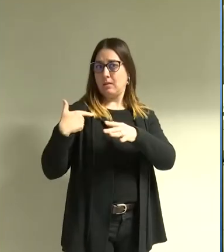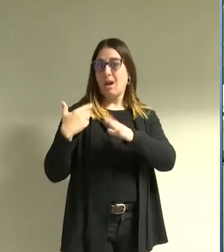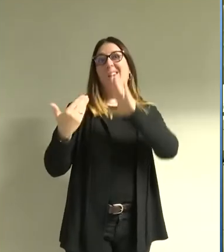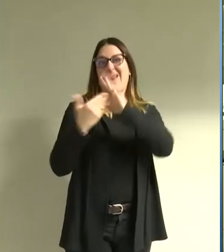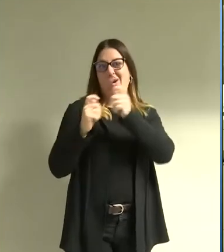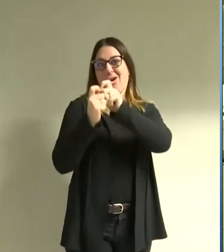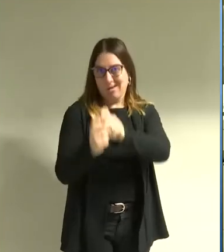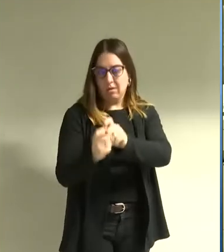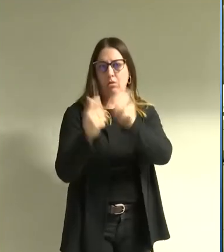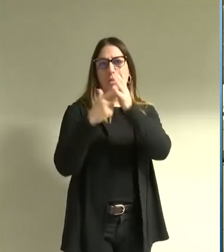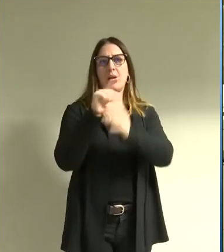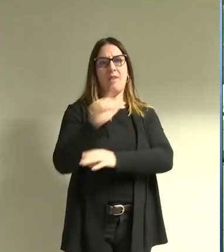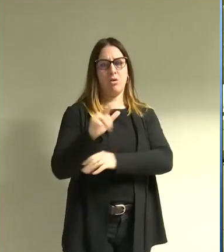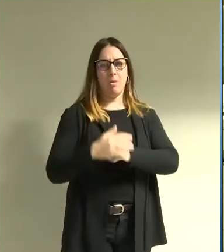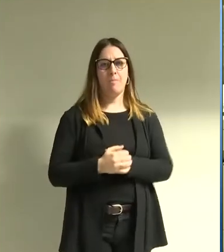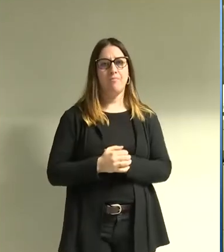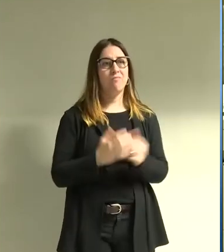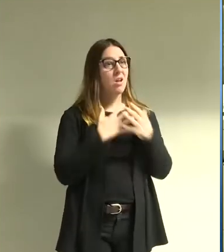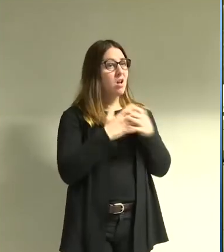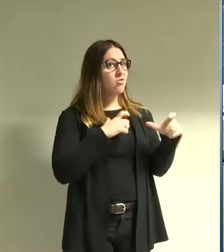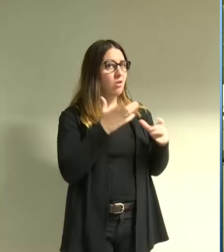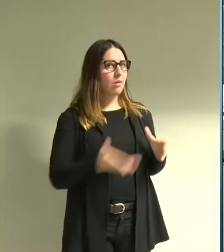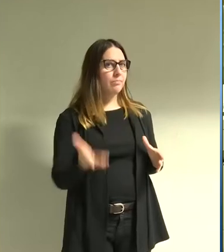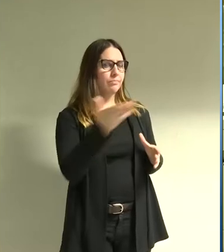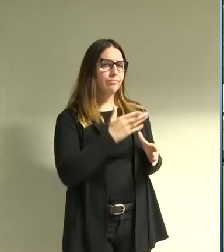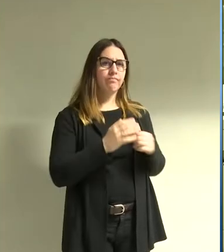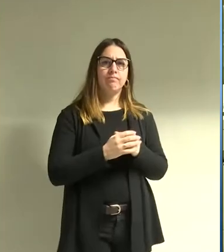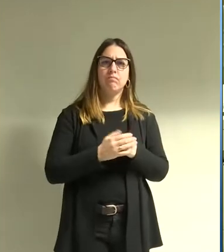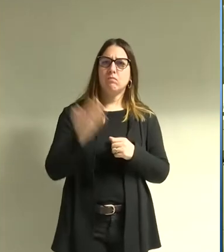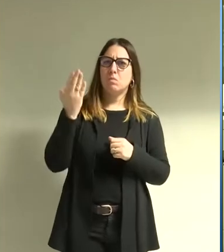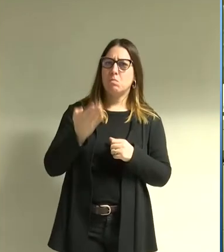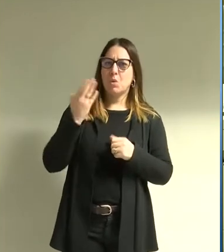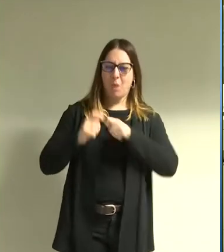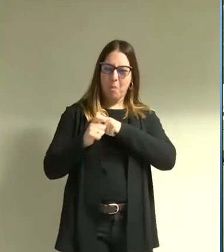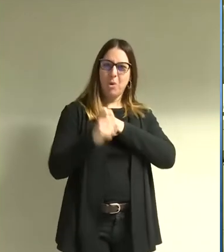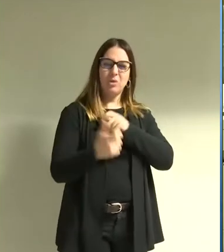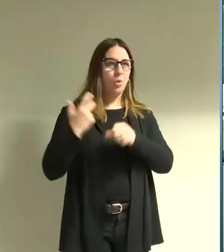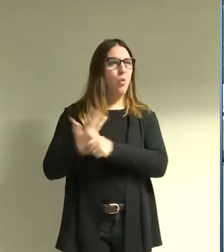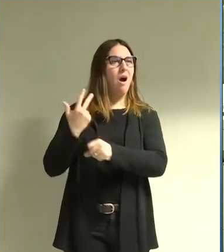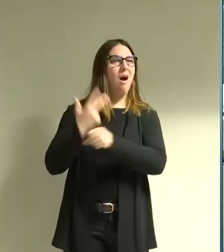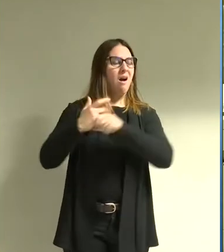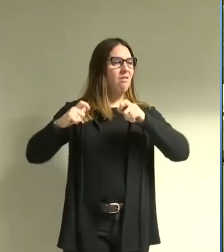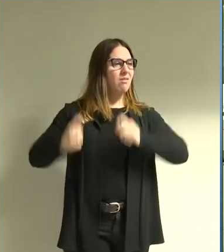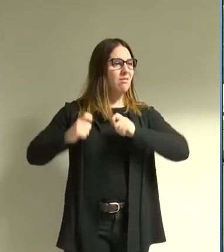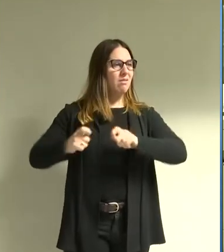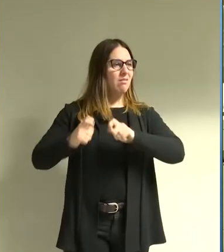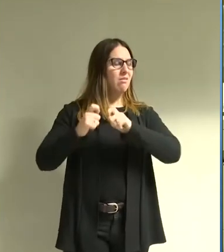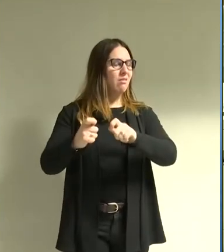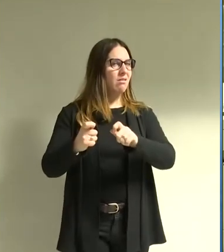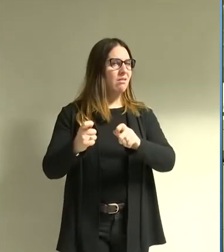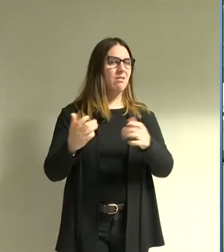2022 mes chers collègues lorsqu'on est amené à devoir changer un processus tous les trois ans ce n'est pas